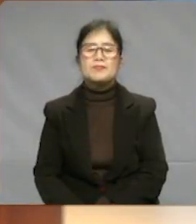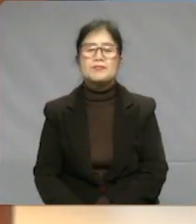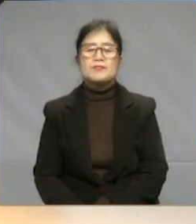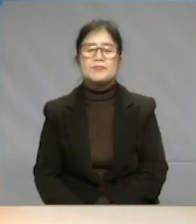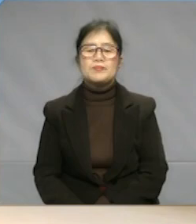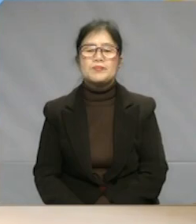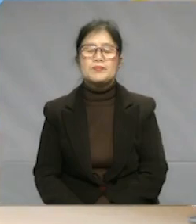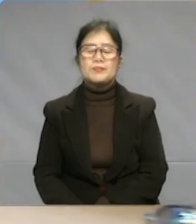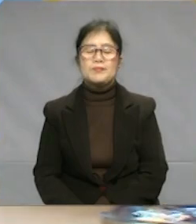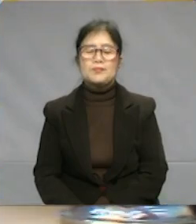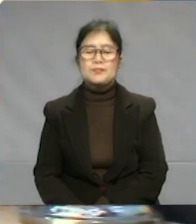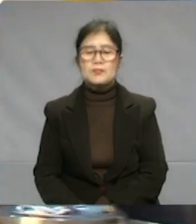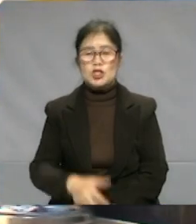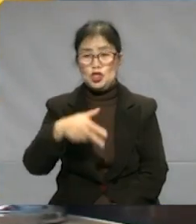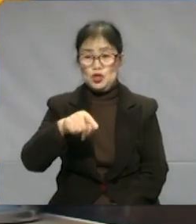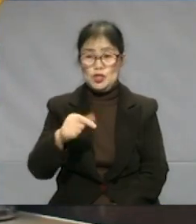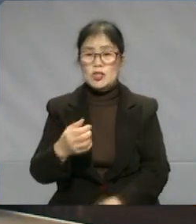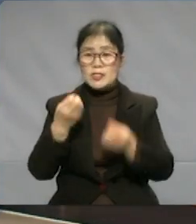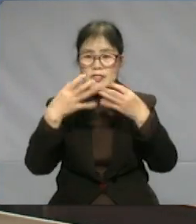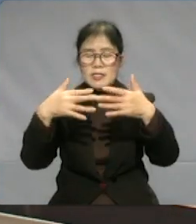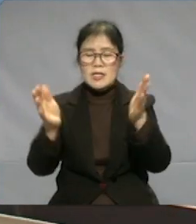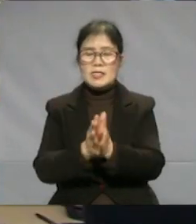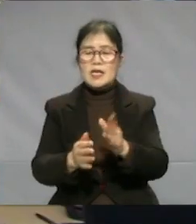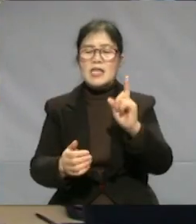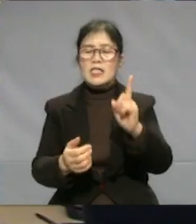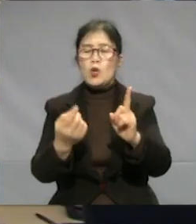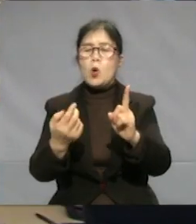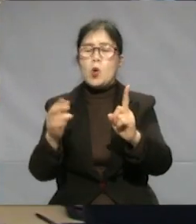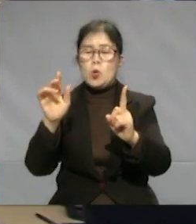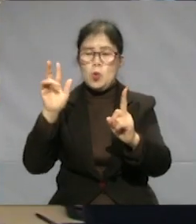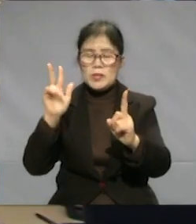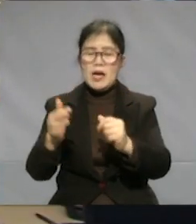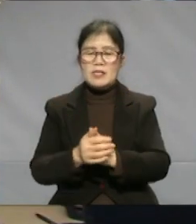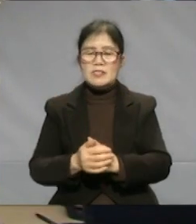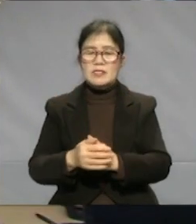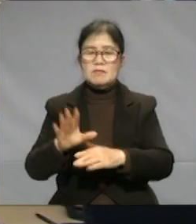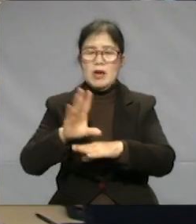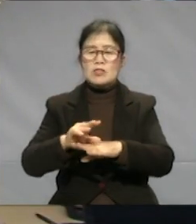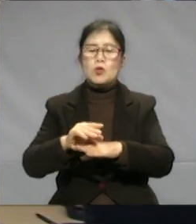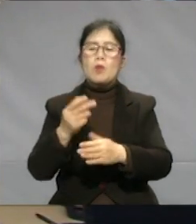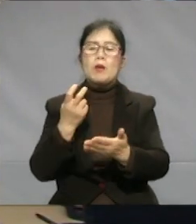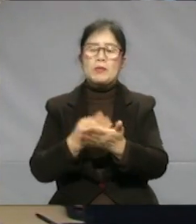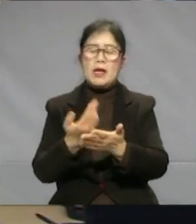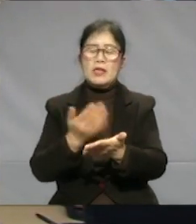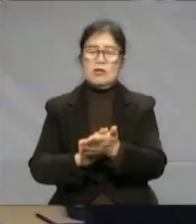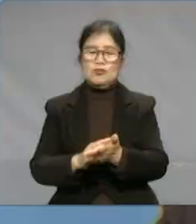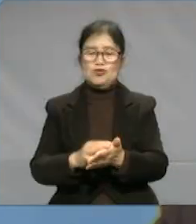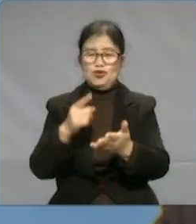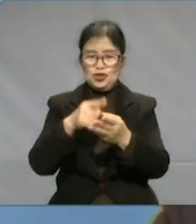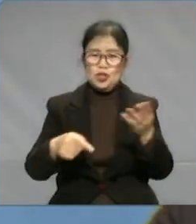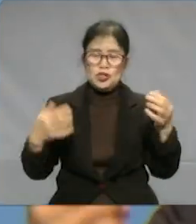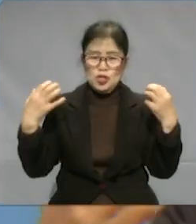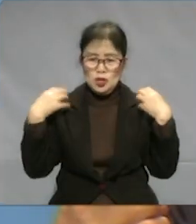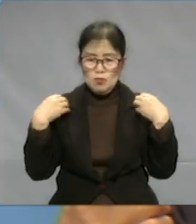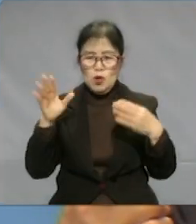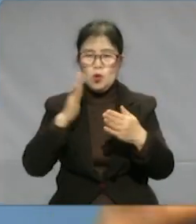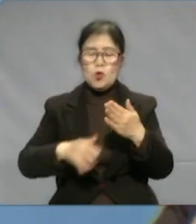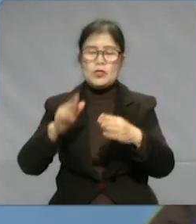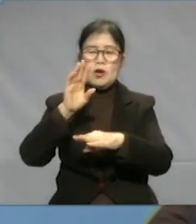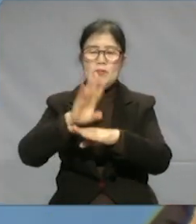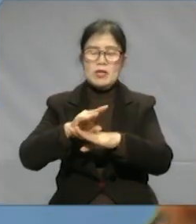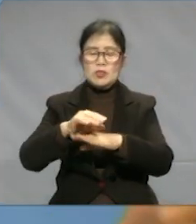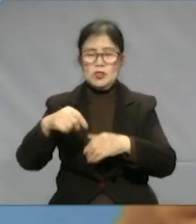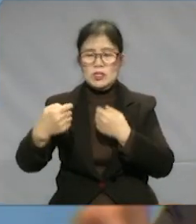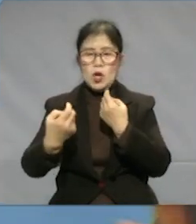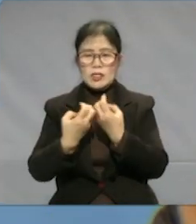기자입니다 이준석 신당의 제일호 공약은 방송법 개정이 정부의 방송정책을